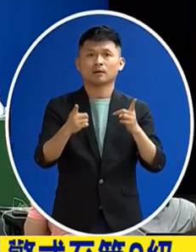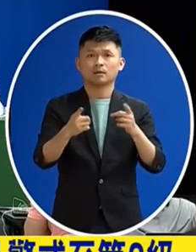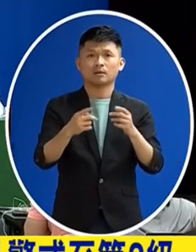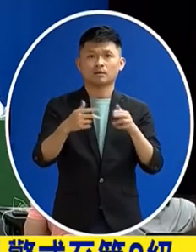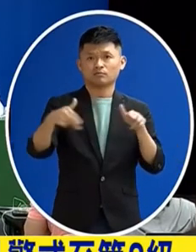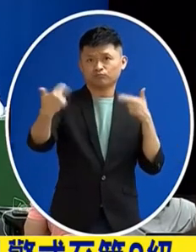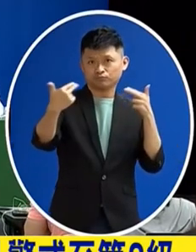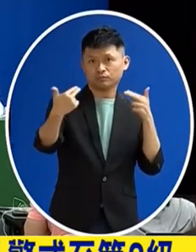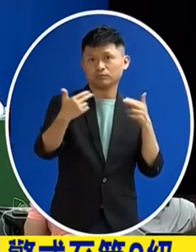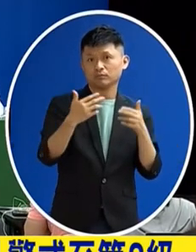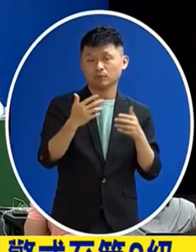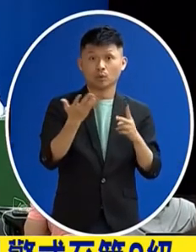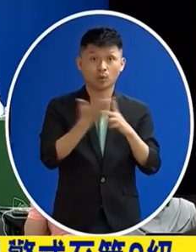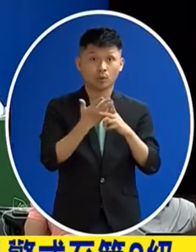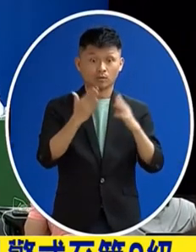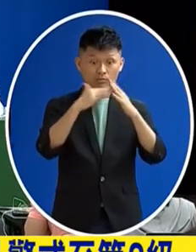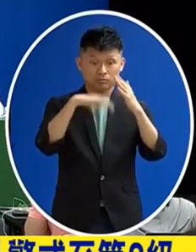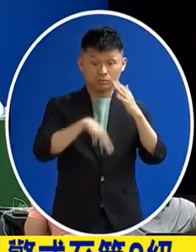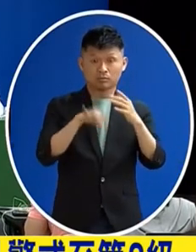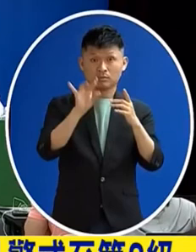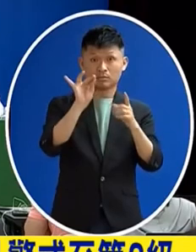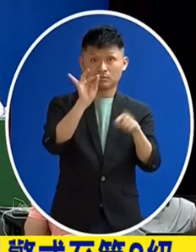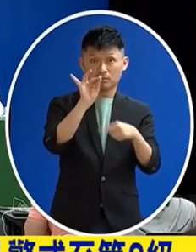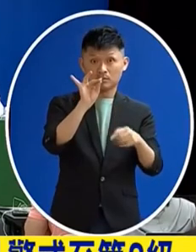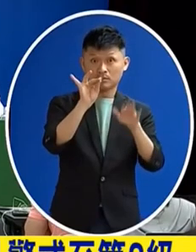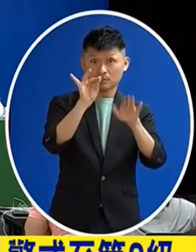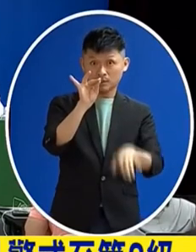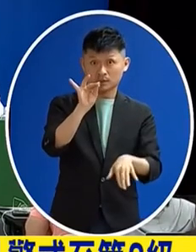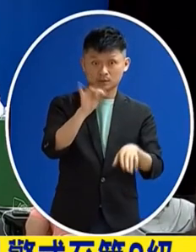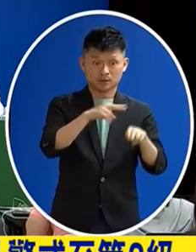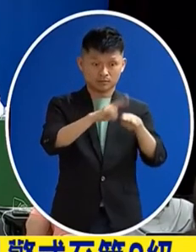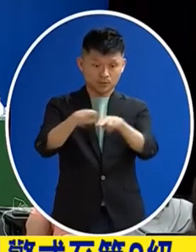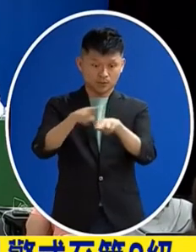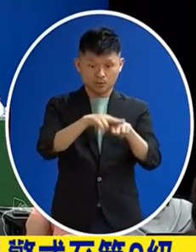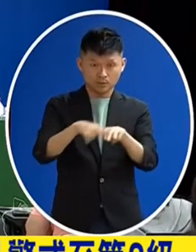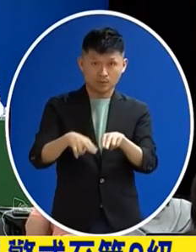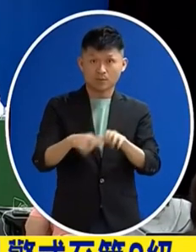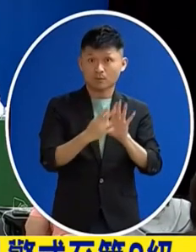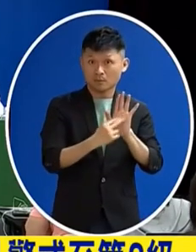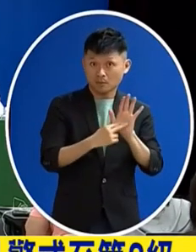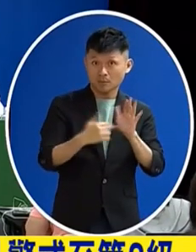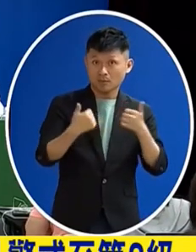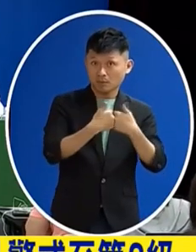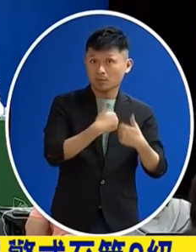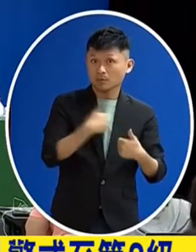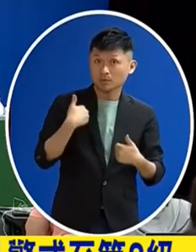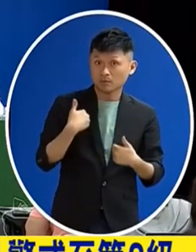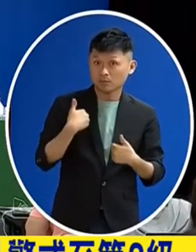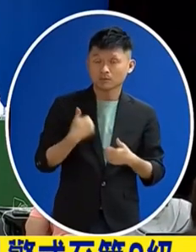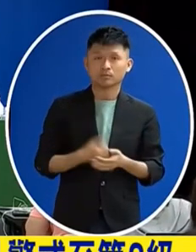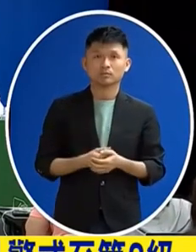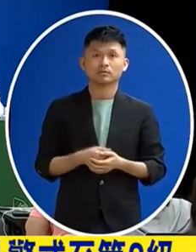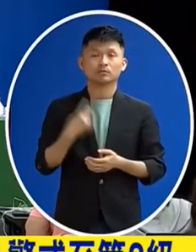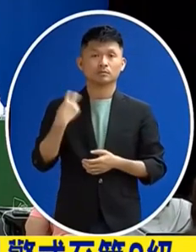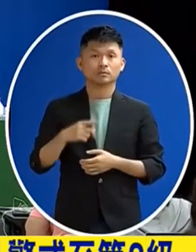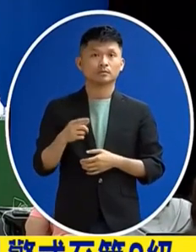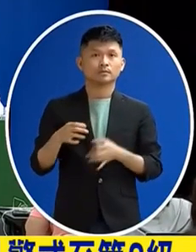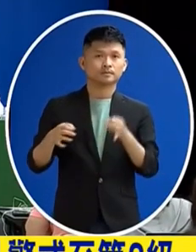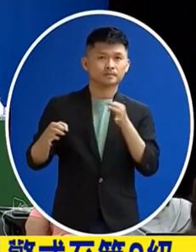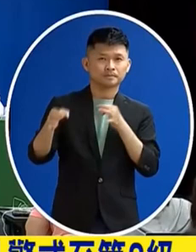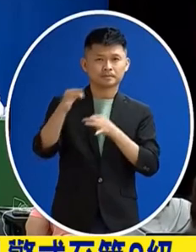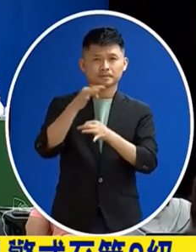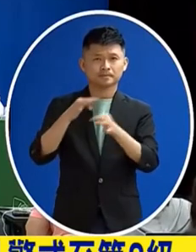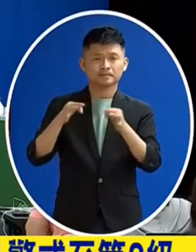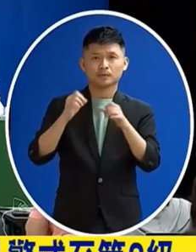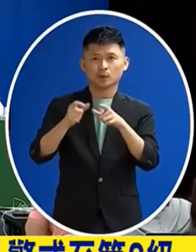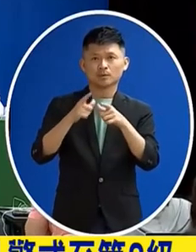说规模压在100人以下就可以继续办实体的法说会？第二个就是说，我们会不会建议上市柜金融等大型的